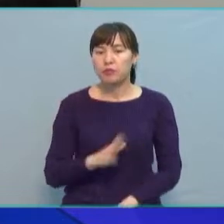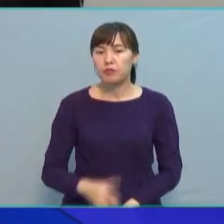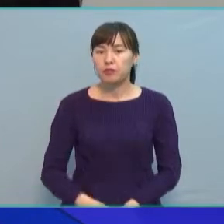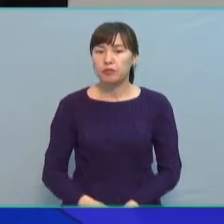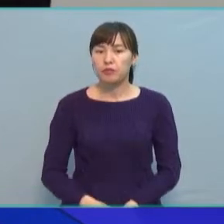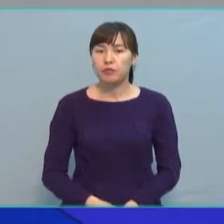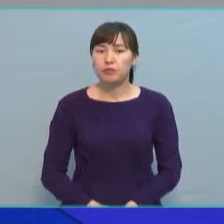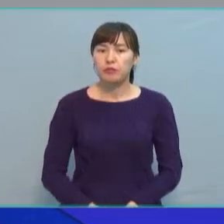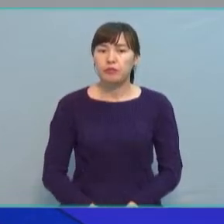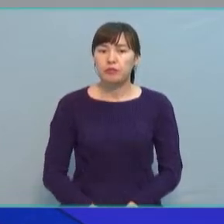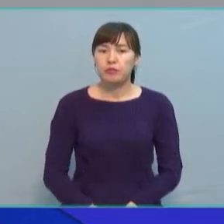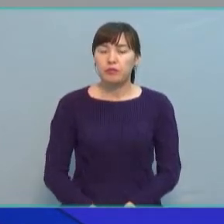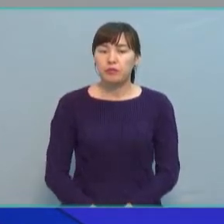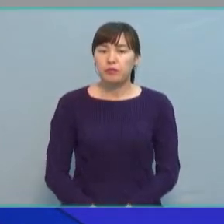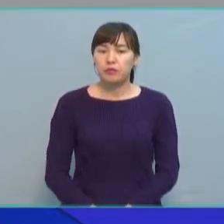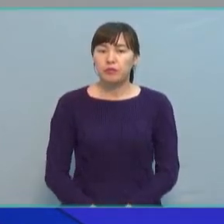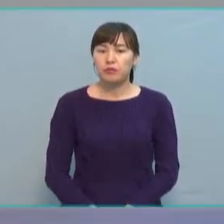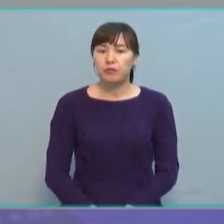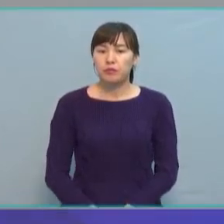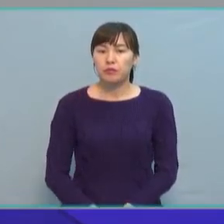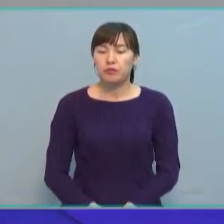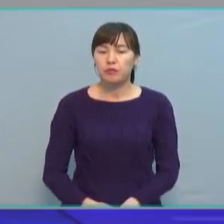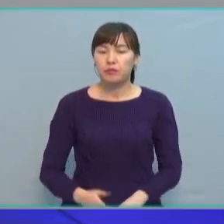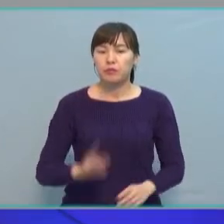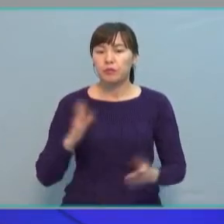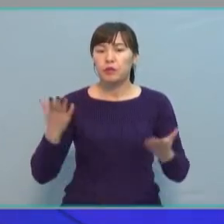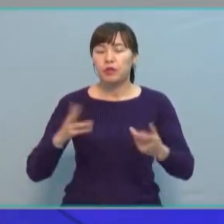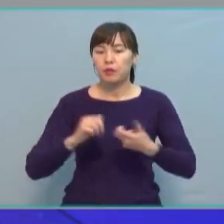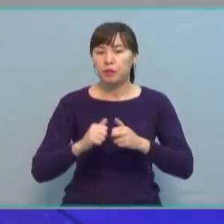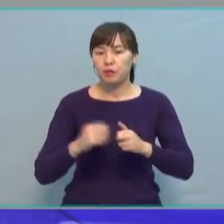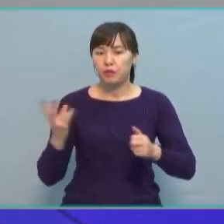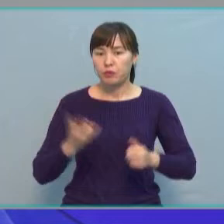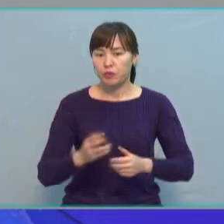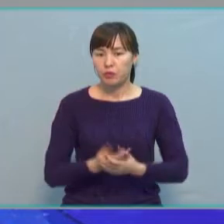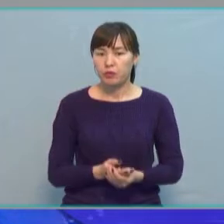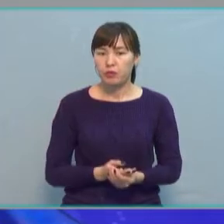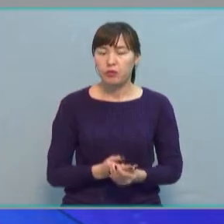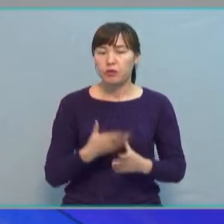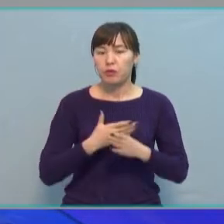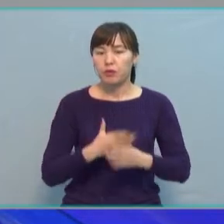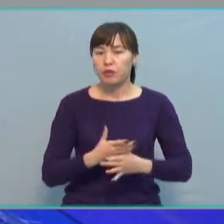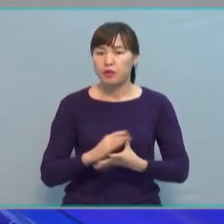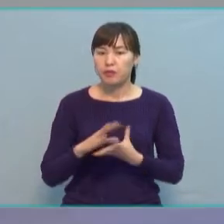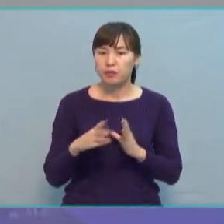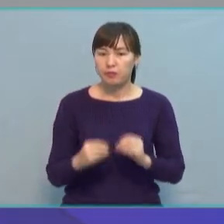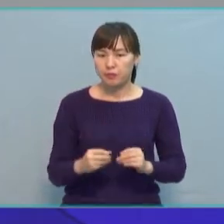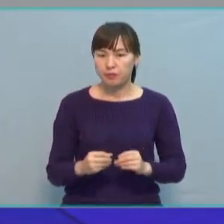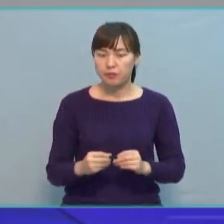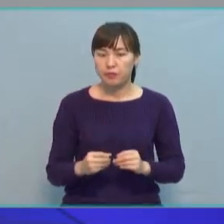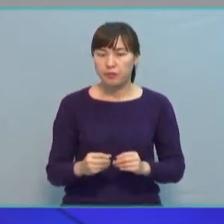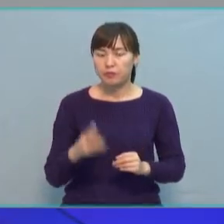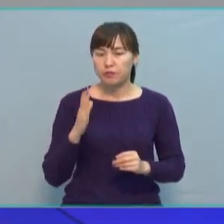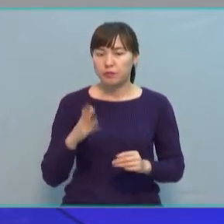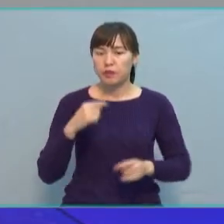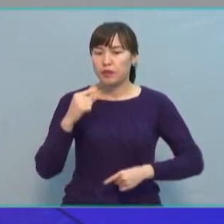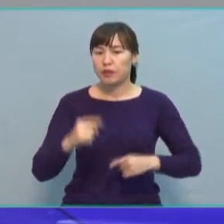жедел топтардың бәрі айқындады, кімге қандай мәселе қажеттілігі. Бұрынғыдағы енді тек қана демеушілердің көмектерінен жаңағы көмектесіп